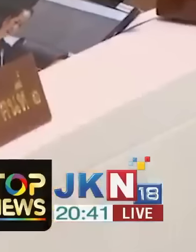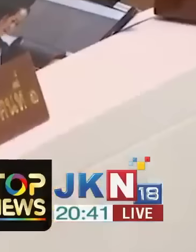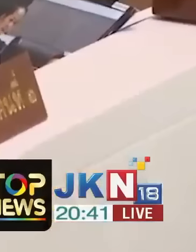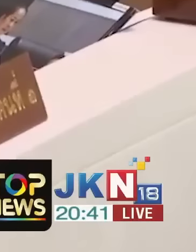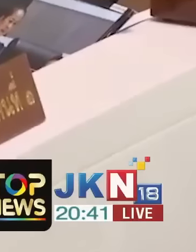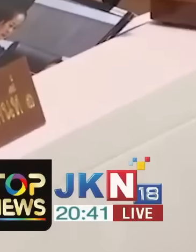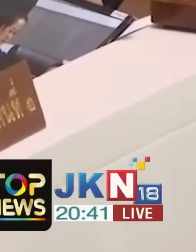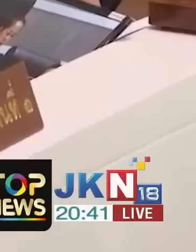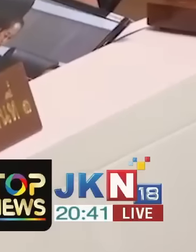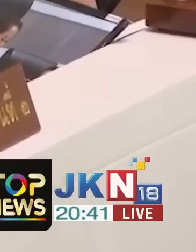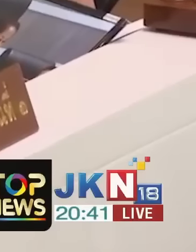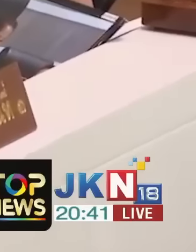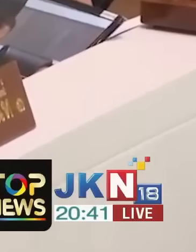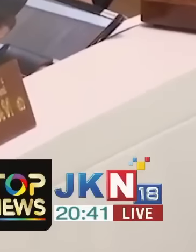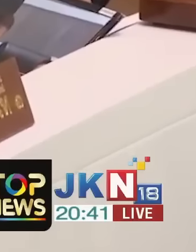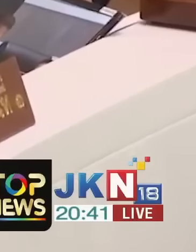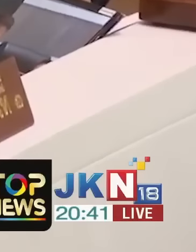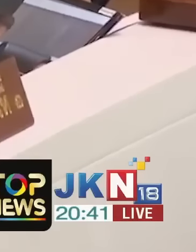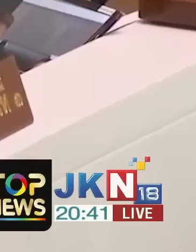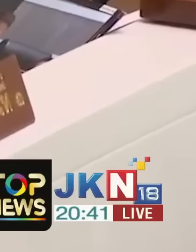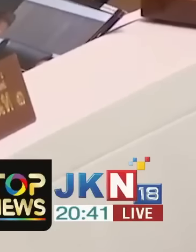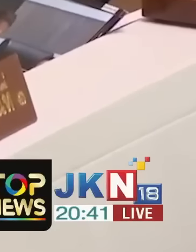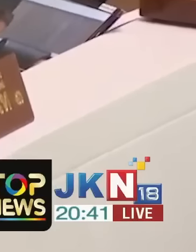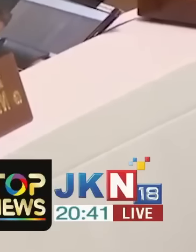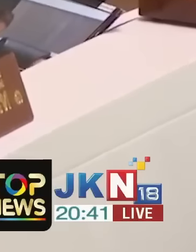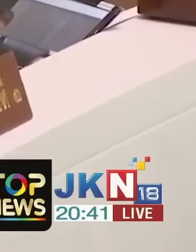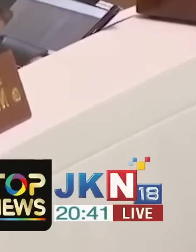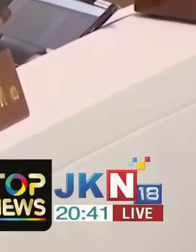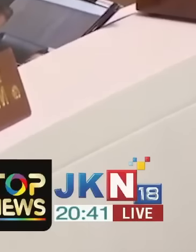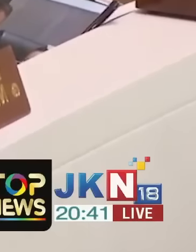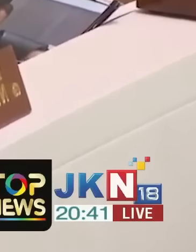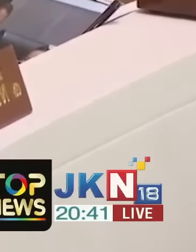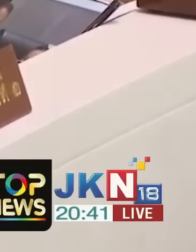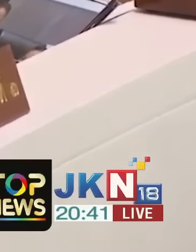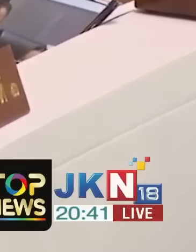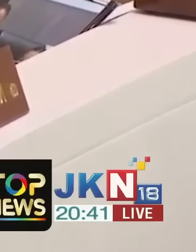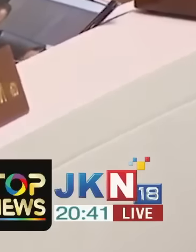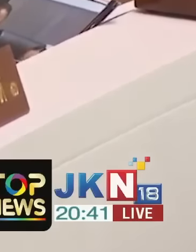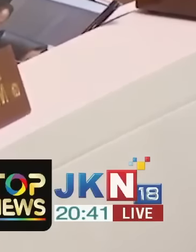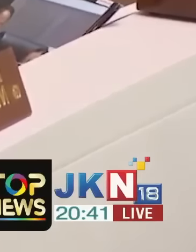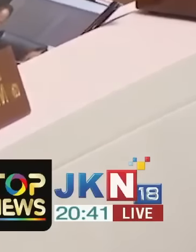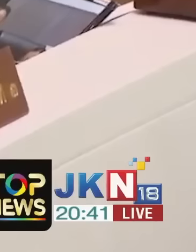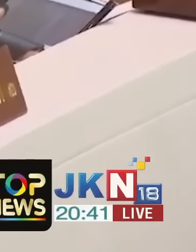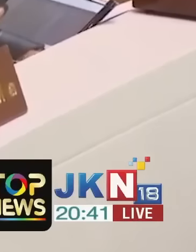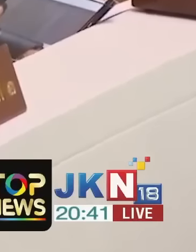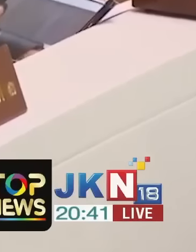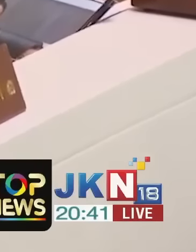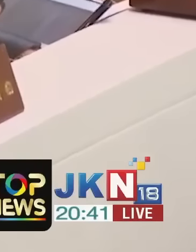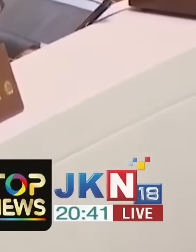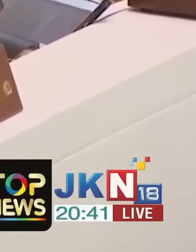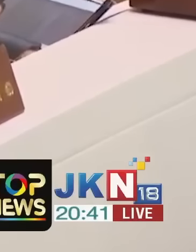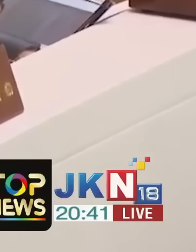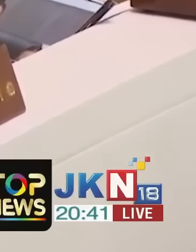งคลก็ให้สัมภาษณ์นี่ฮะท่านผู้ชมฮะวินาทีที่แบบ จะมาเช็ดใช้จ่ายยังไ